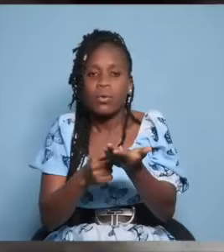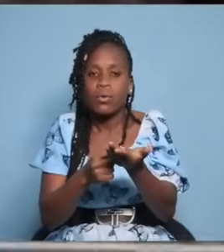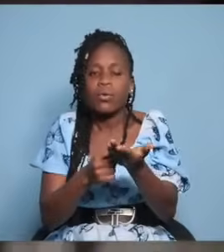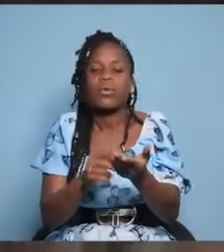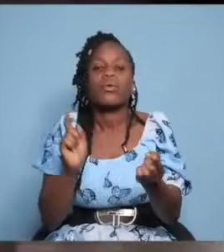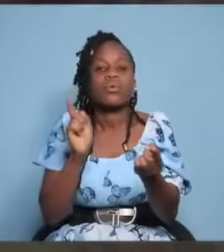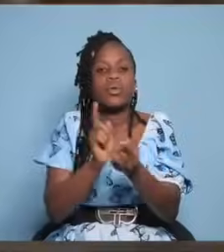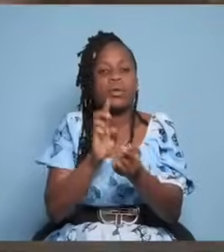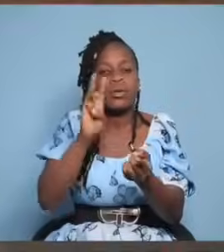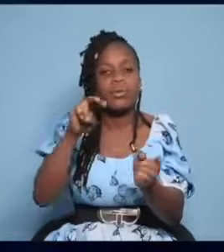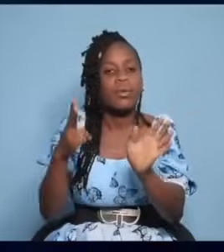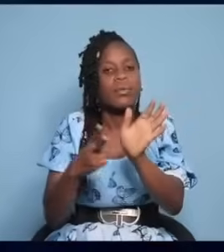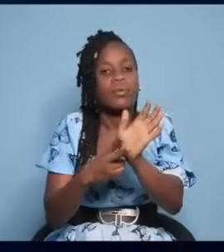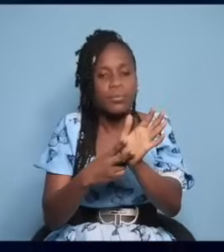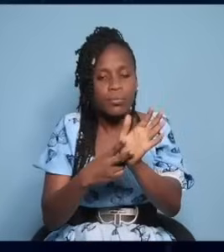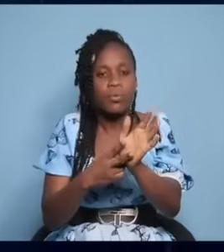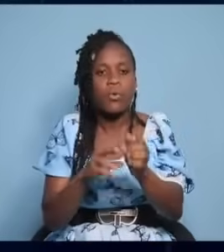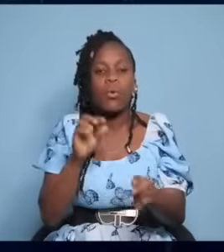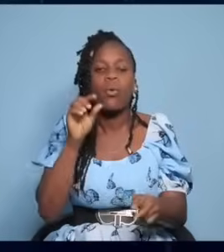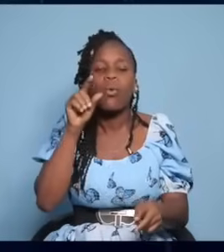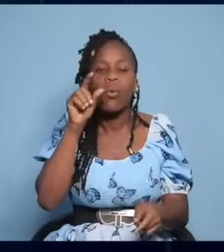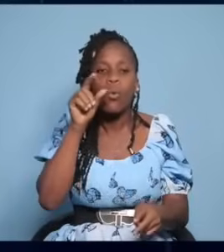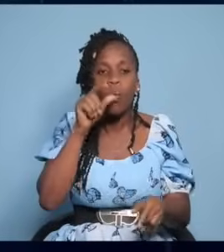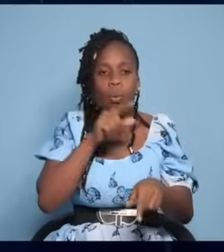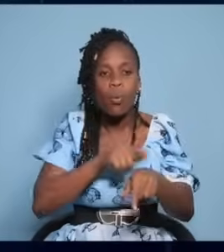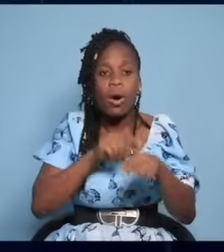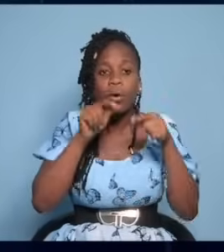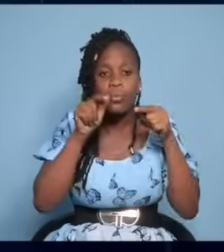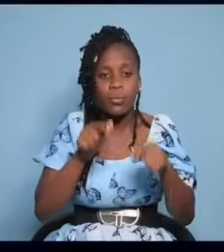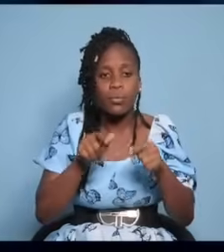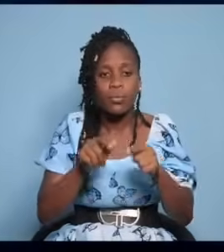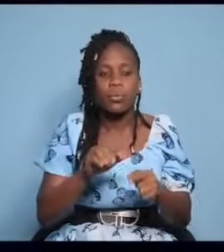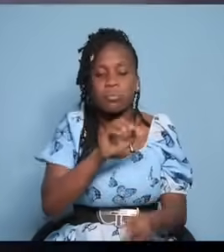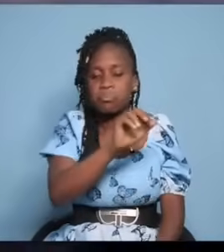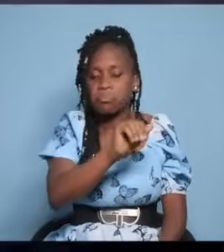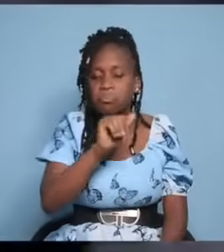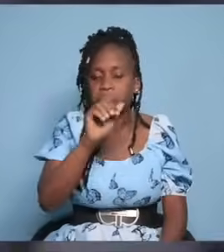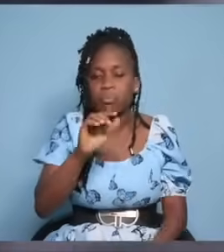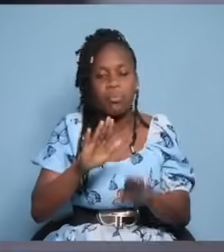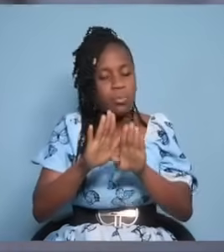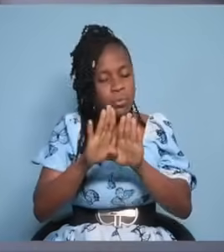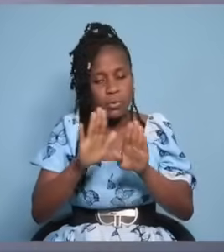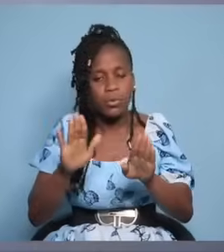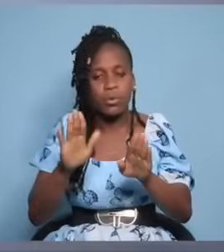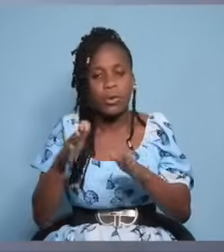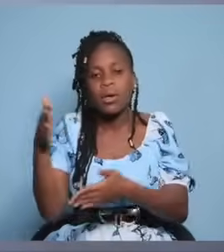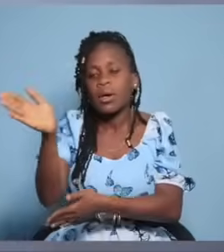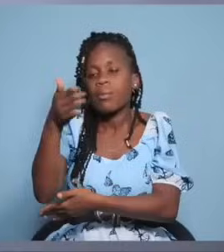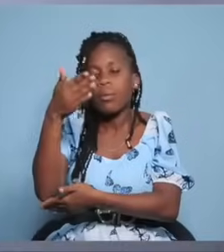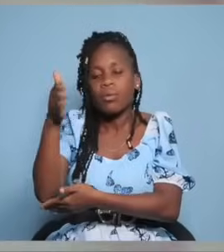Museveni, wakati huo huo Museveni alikuwa ameshawaita mabalozi wa nchi kama nne